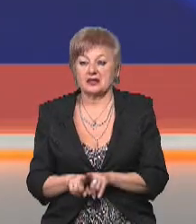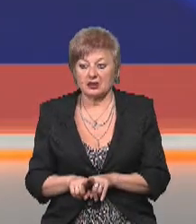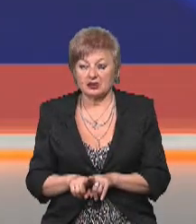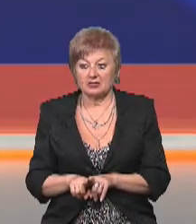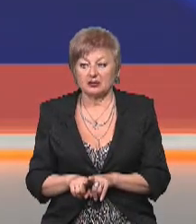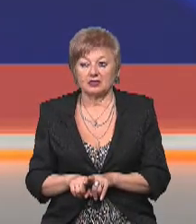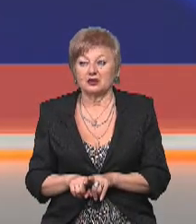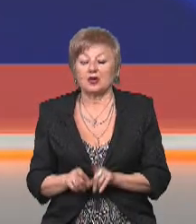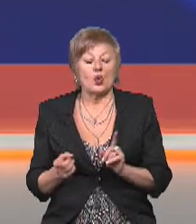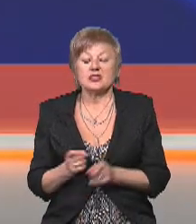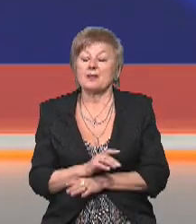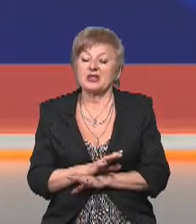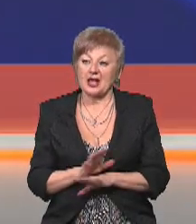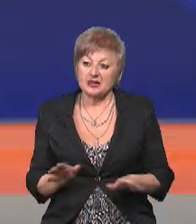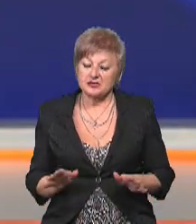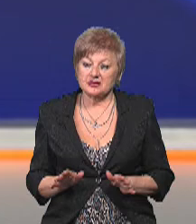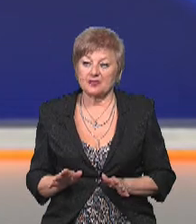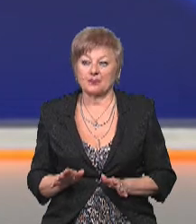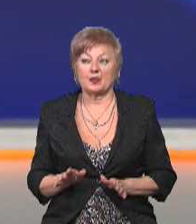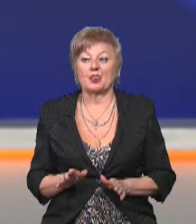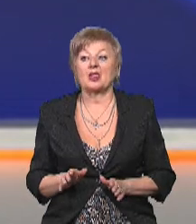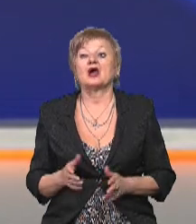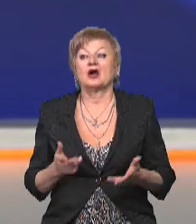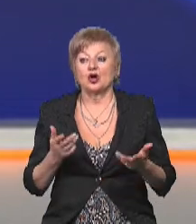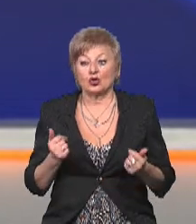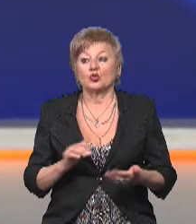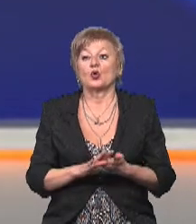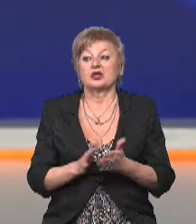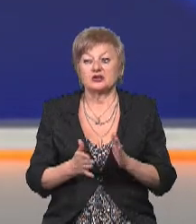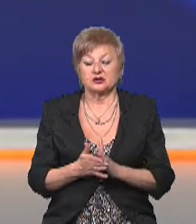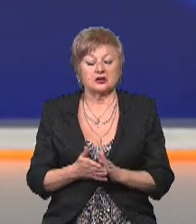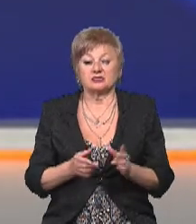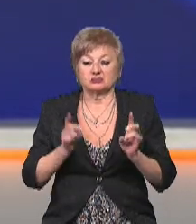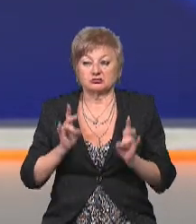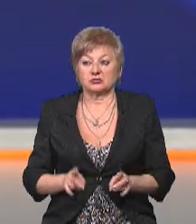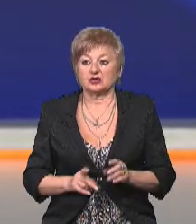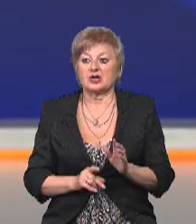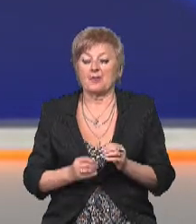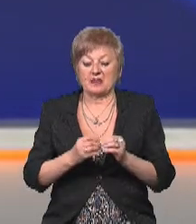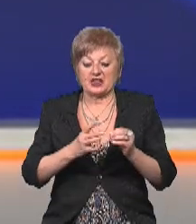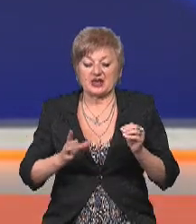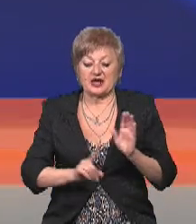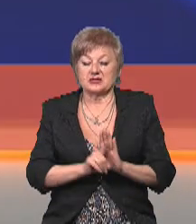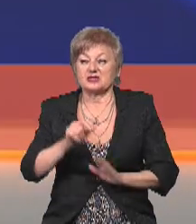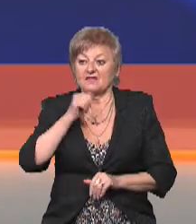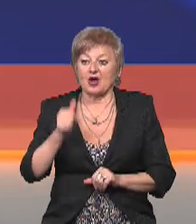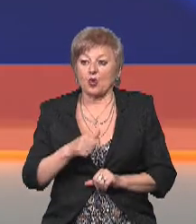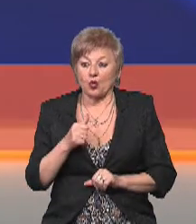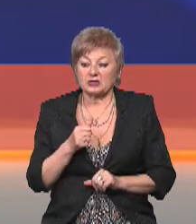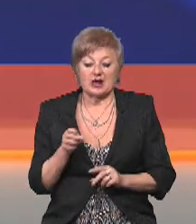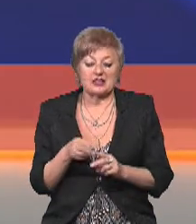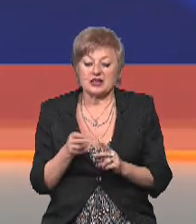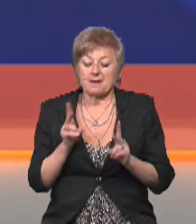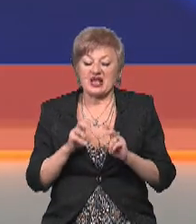есть, абсолютно он не меняется. Вот. Конечно, ситуация критическая. С 2015 года он не пересматривался,